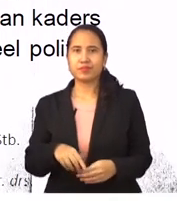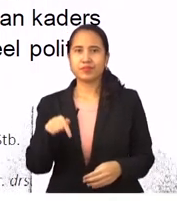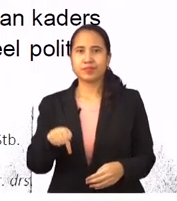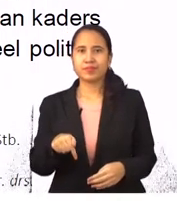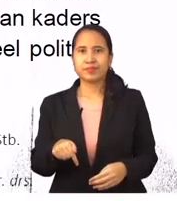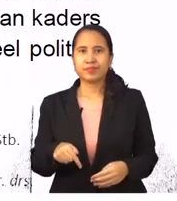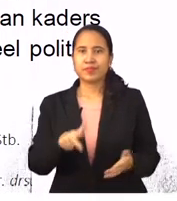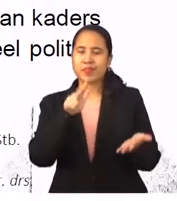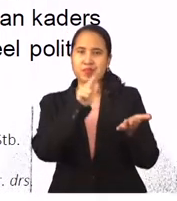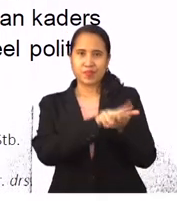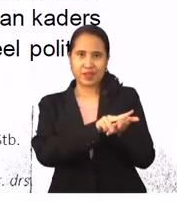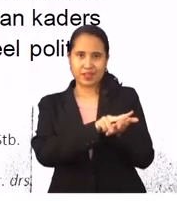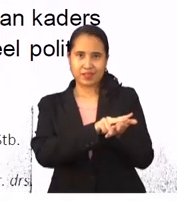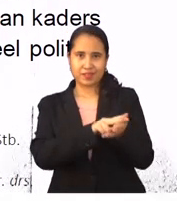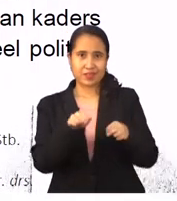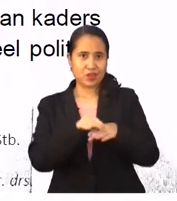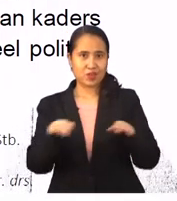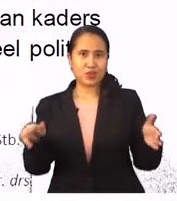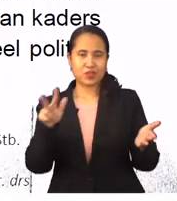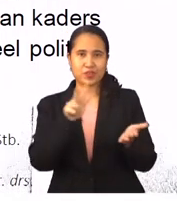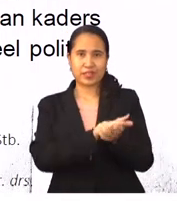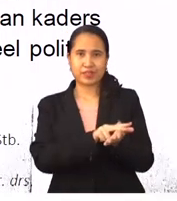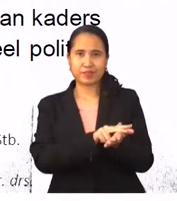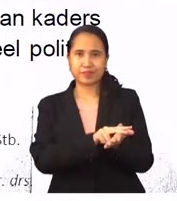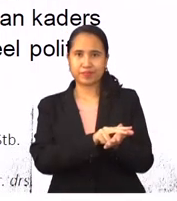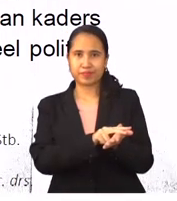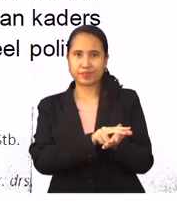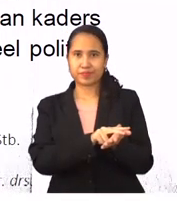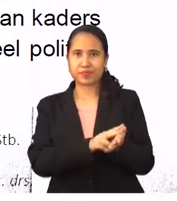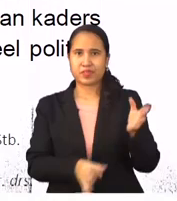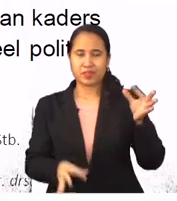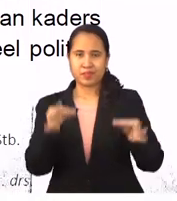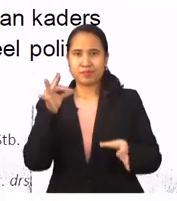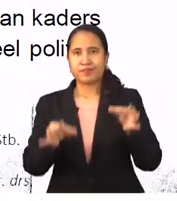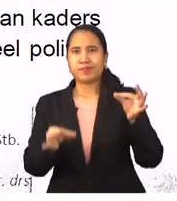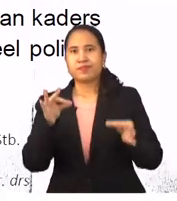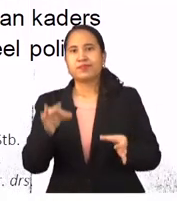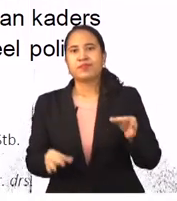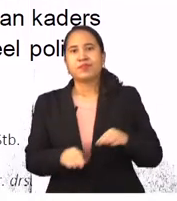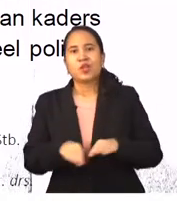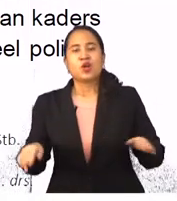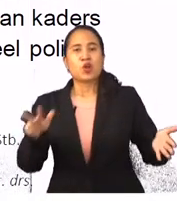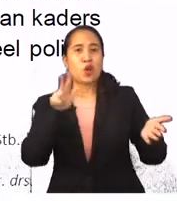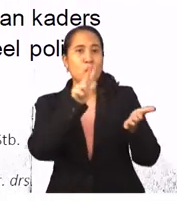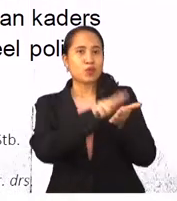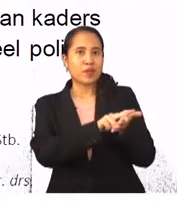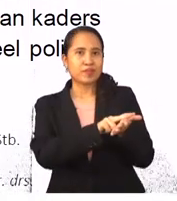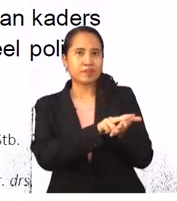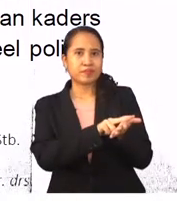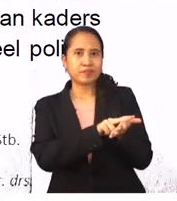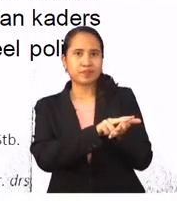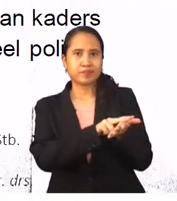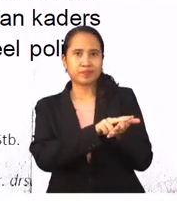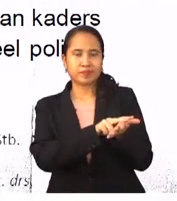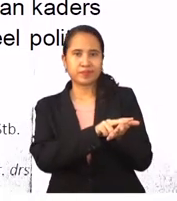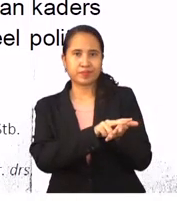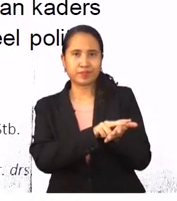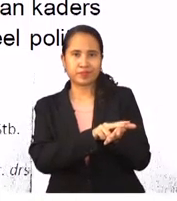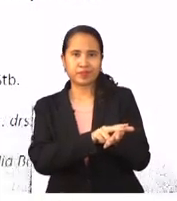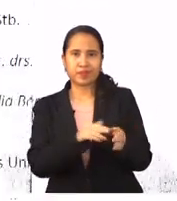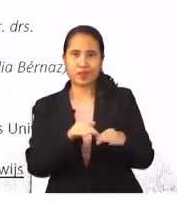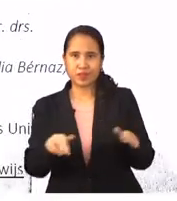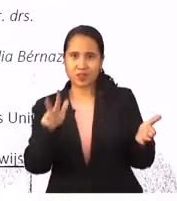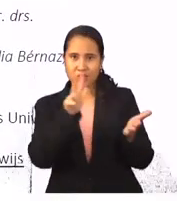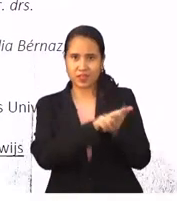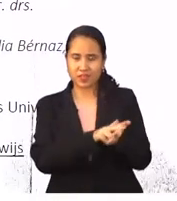artikel 131 van de grondwet. Het juridisch karakter van de grondwet is normerend van aard. Grondwetten kunnen